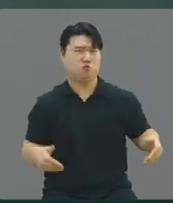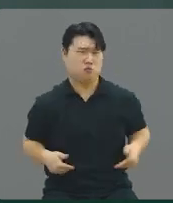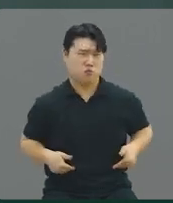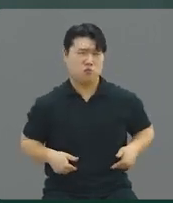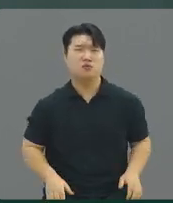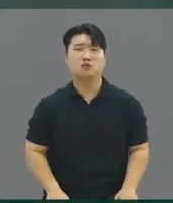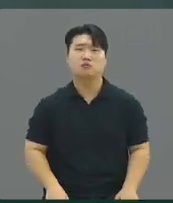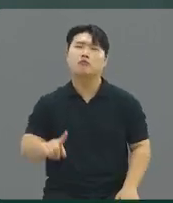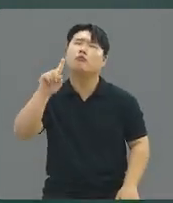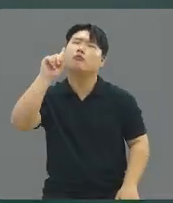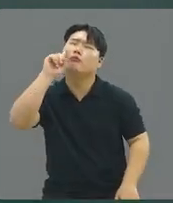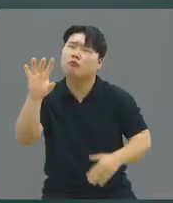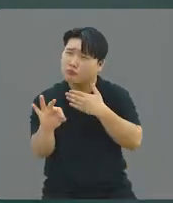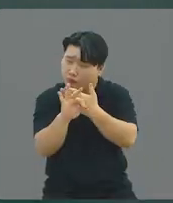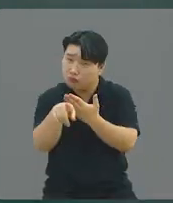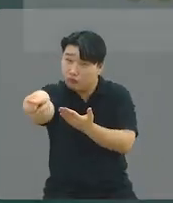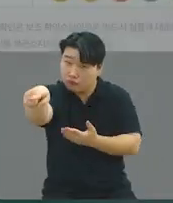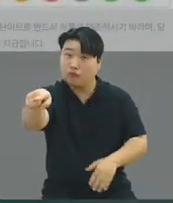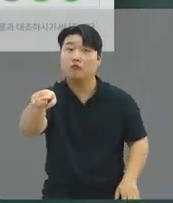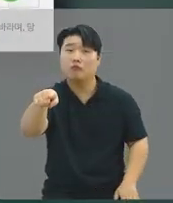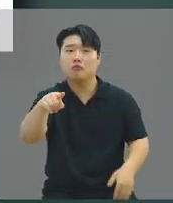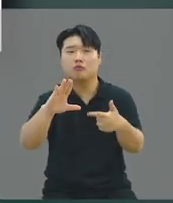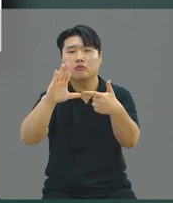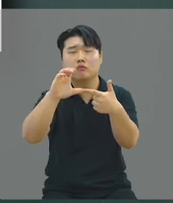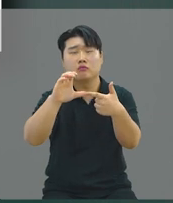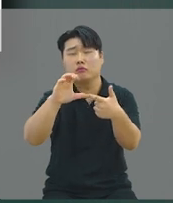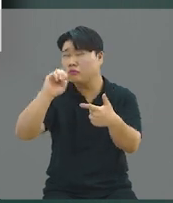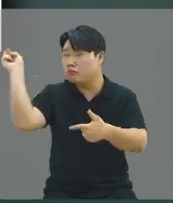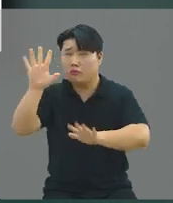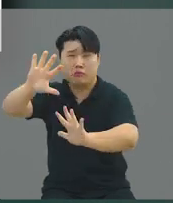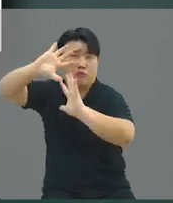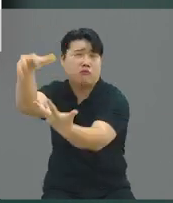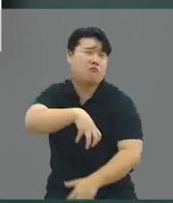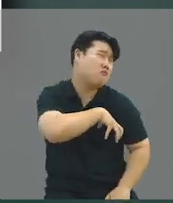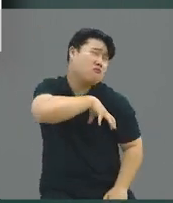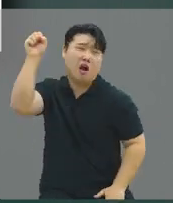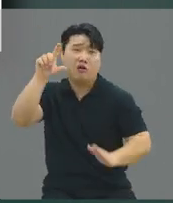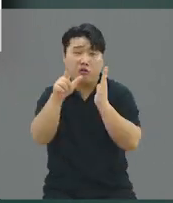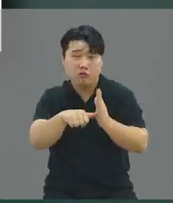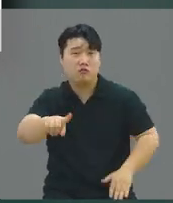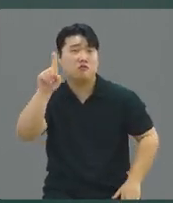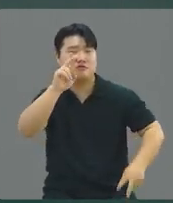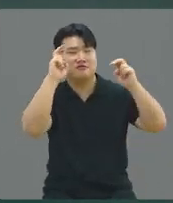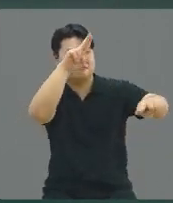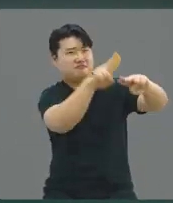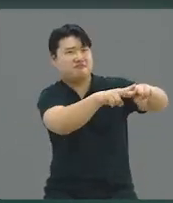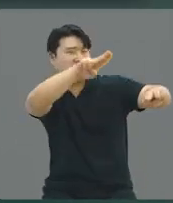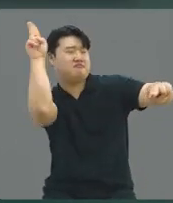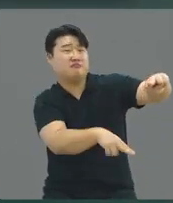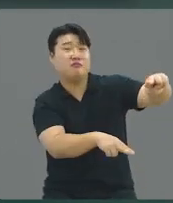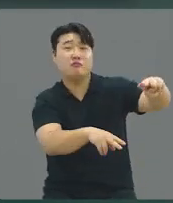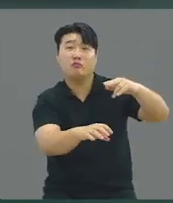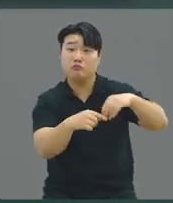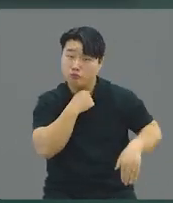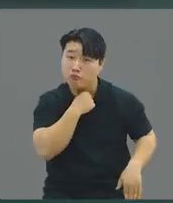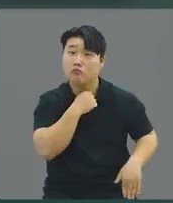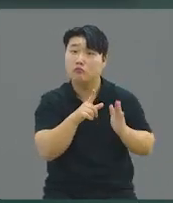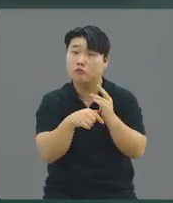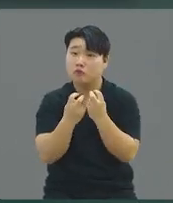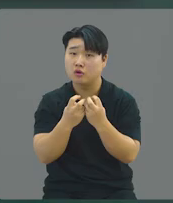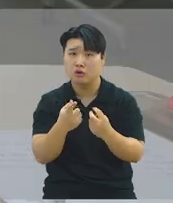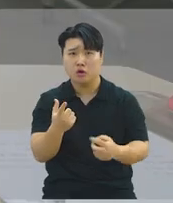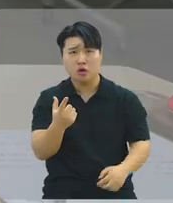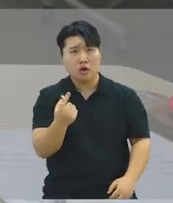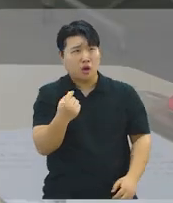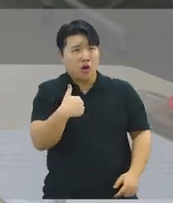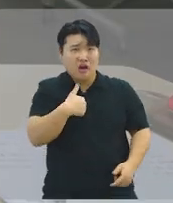기간을 충족을 해야 합니다. 근데 만약에 저희가 오늘 로또가 당첨이 되고 내일 바로 퇴사를 했어요. 그럼 어떻게